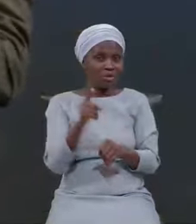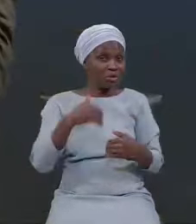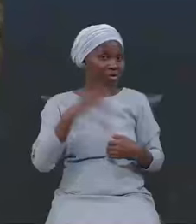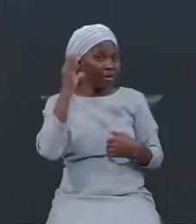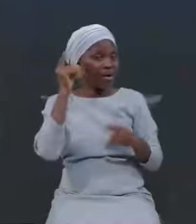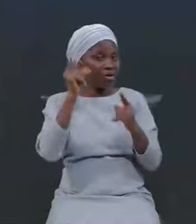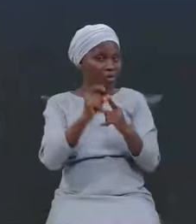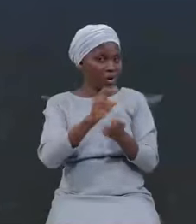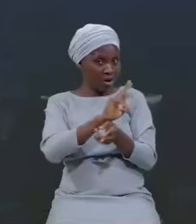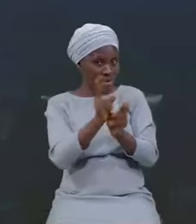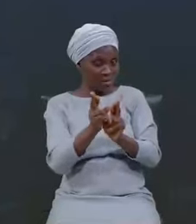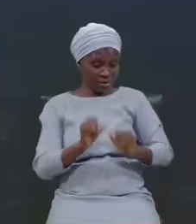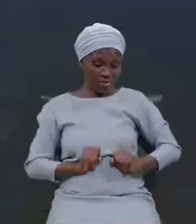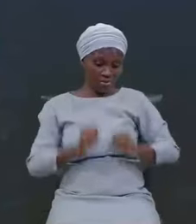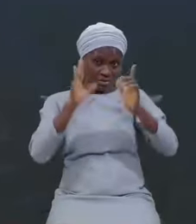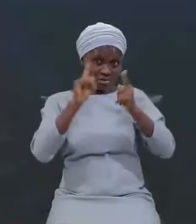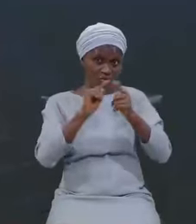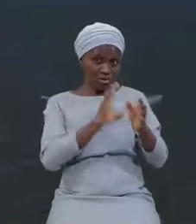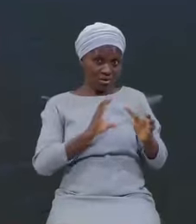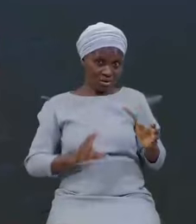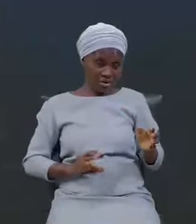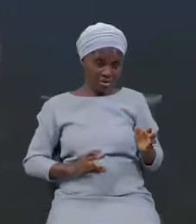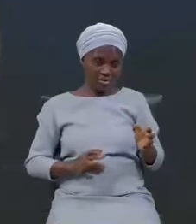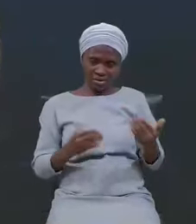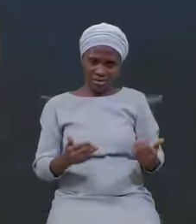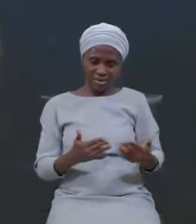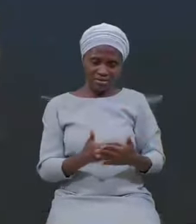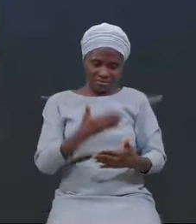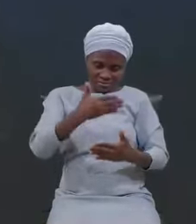Ce que tu auras, c'est que Dieu va te visiter.